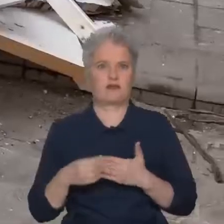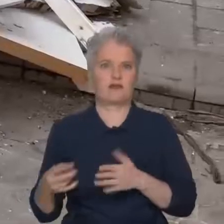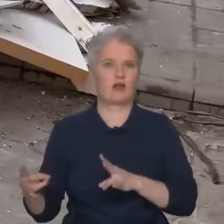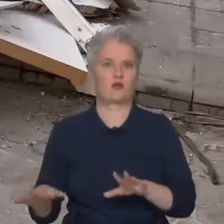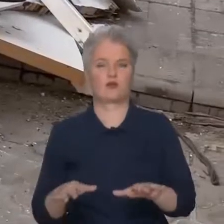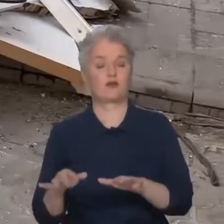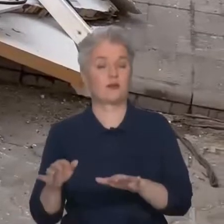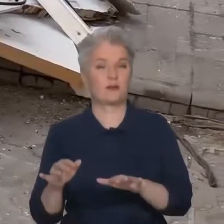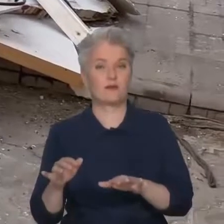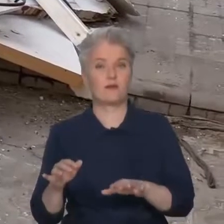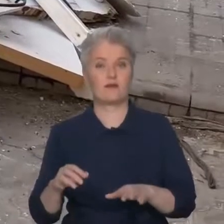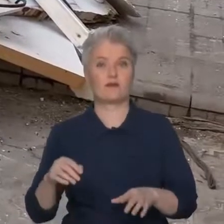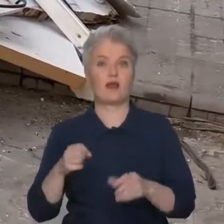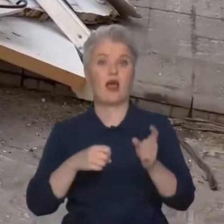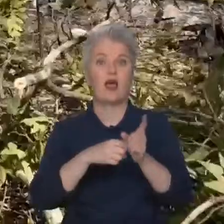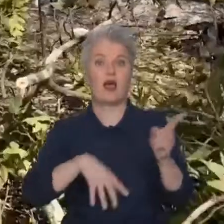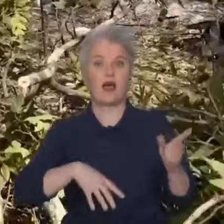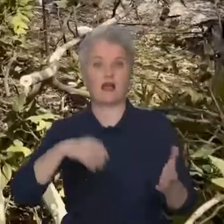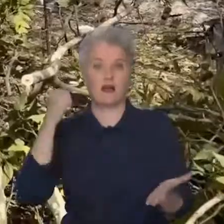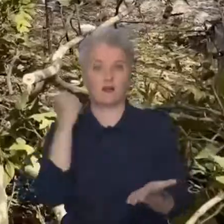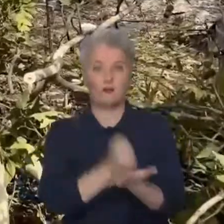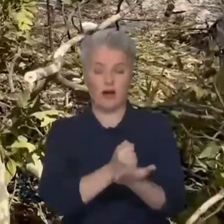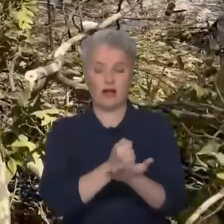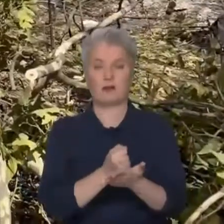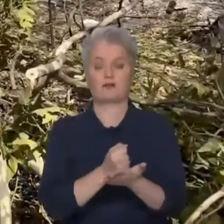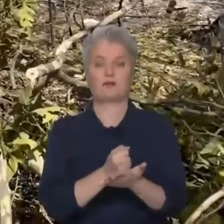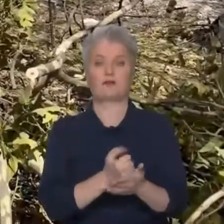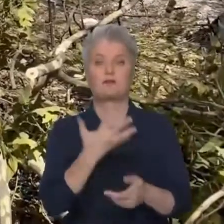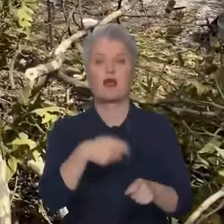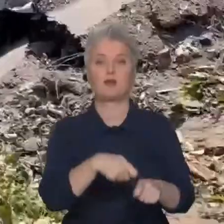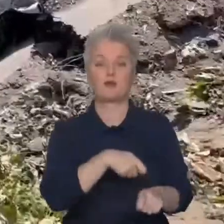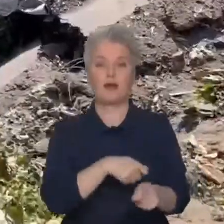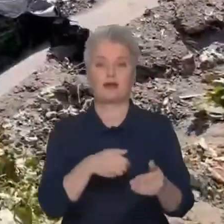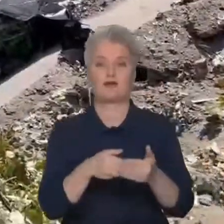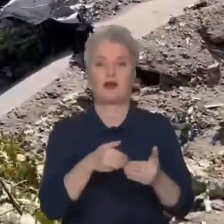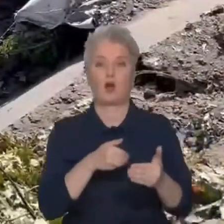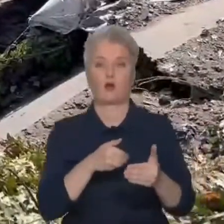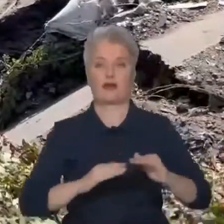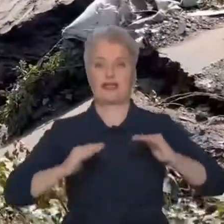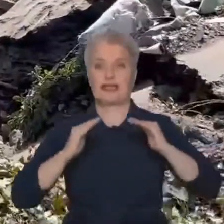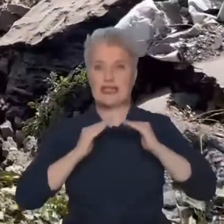мужу. Ракета упала буквально в 5 метрах.